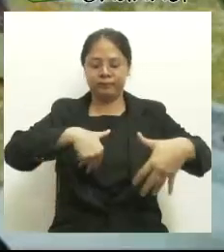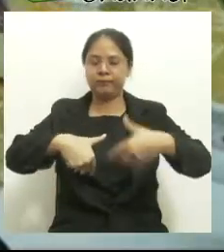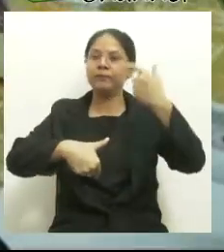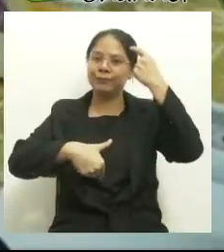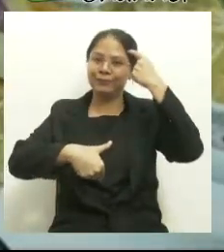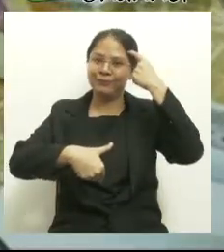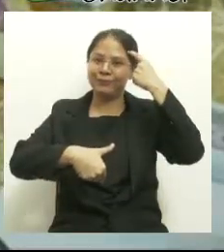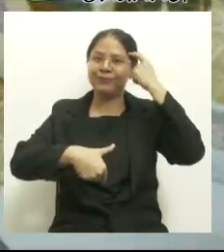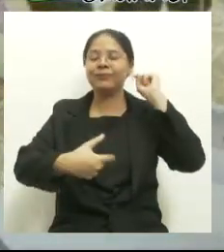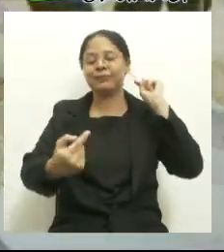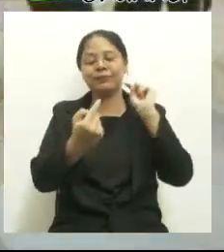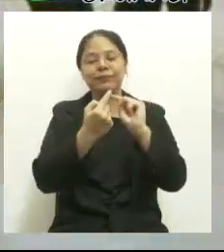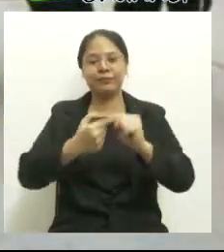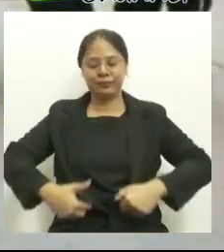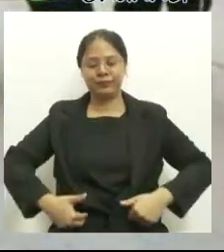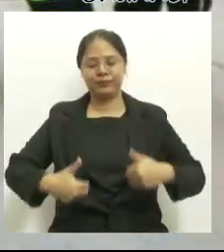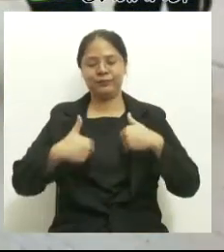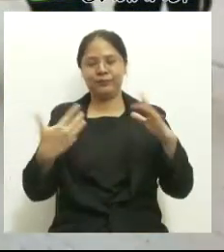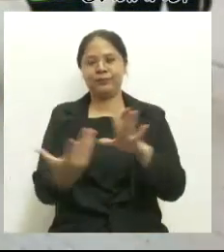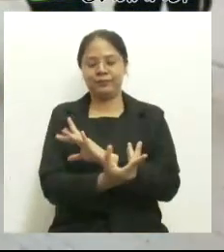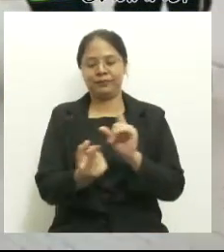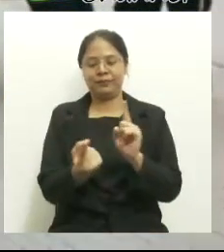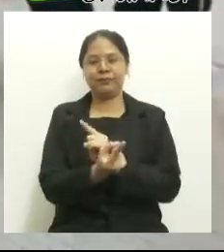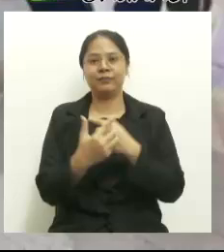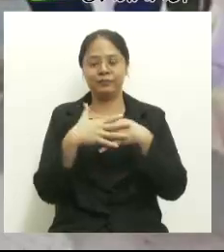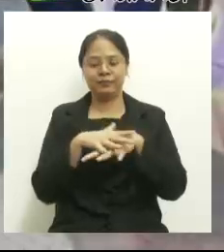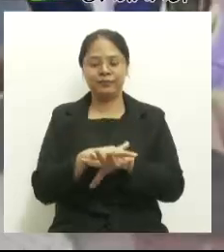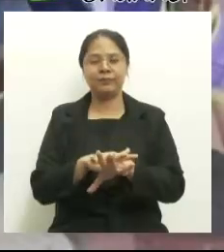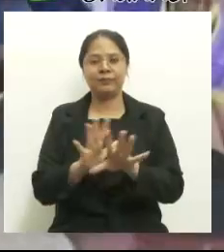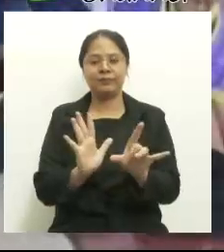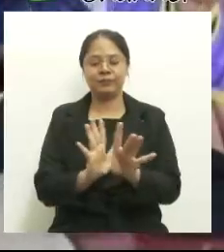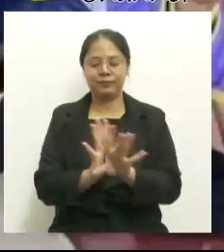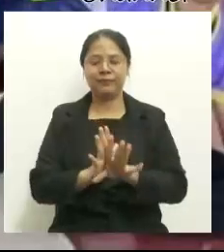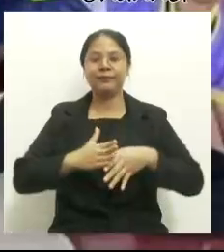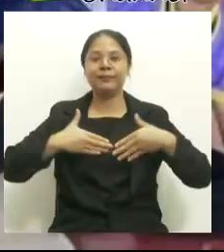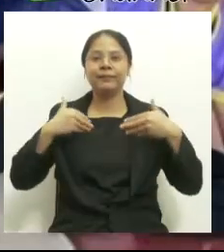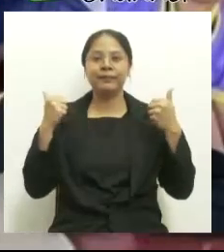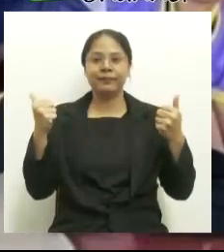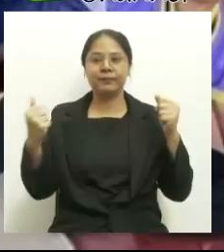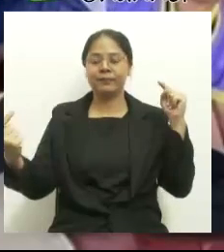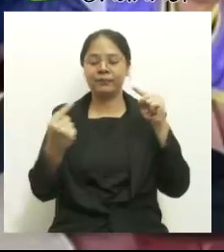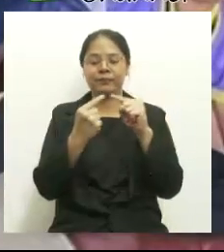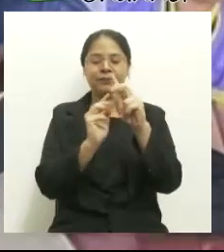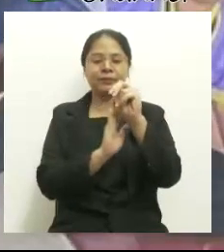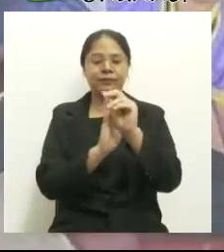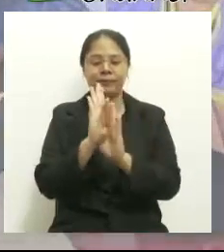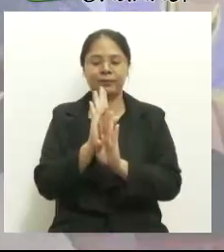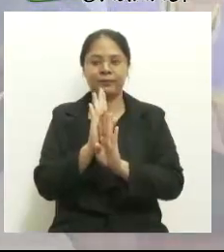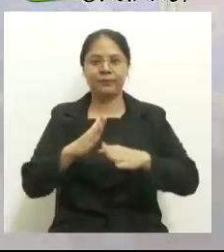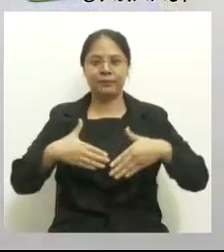โลกสามารถดำรงชีวิตผู้ในสังคมได้อย่างมีคุณภาพและมีความสุขตามนโยบายเรียนดีมีความสุ